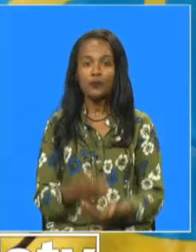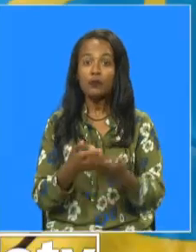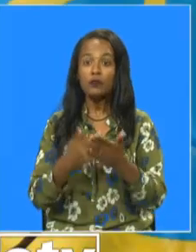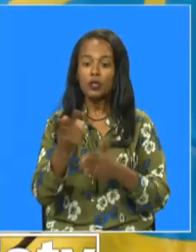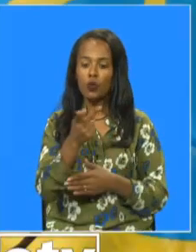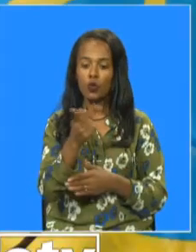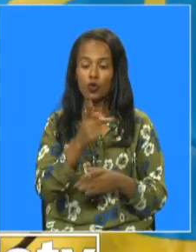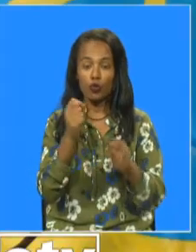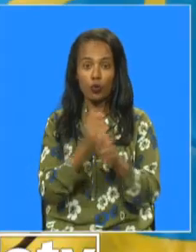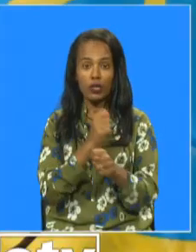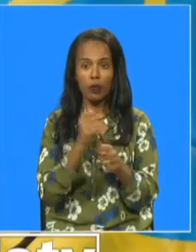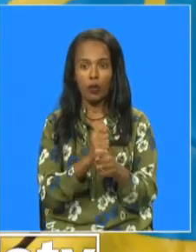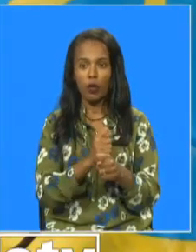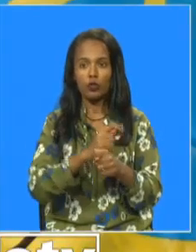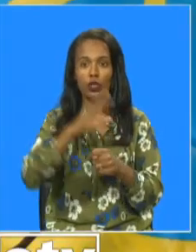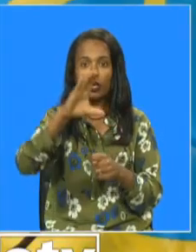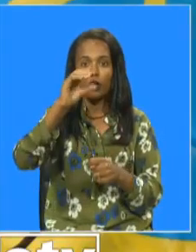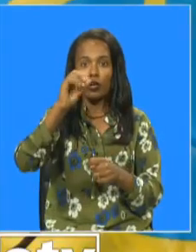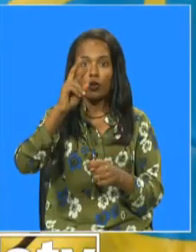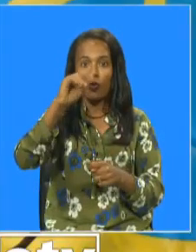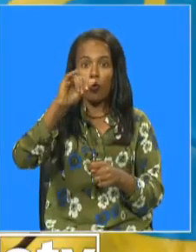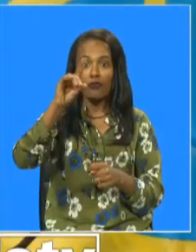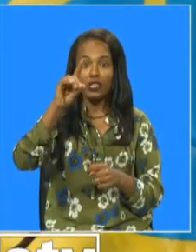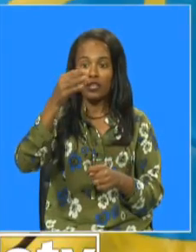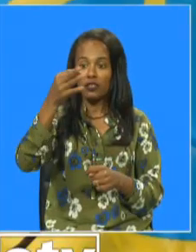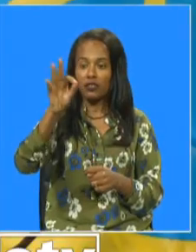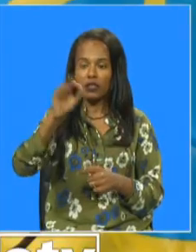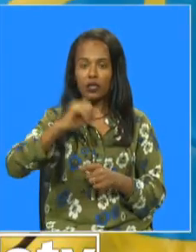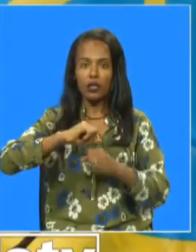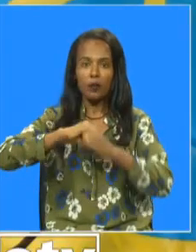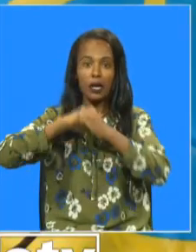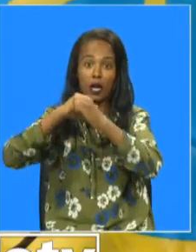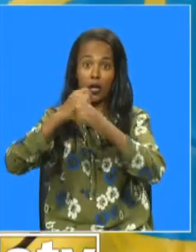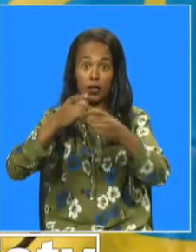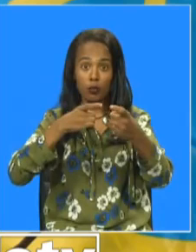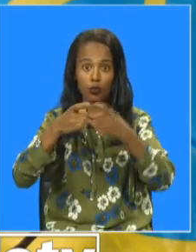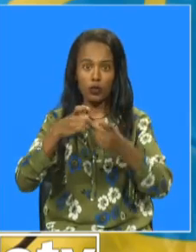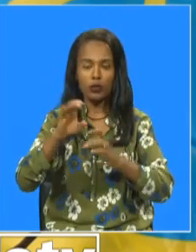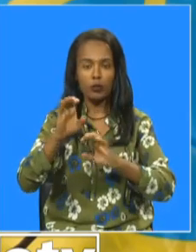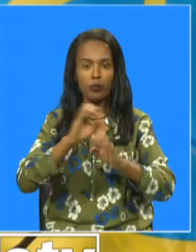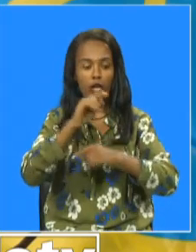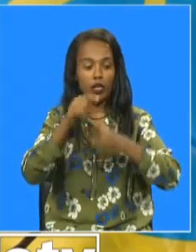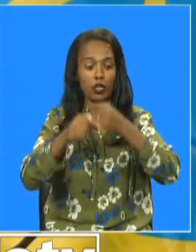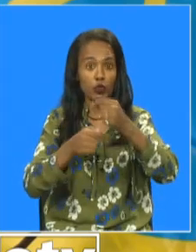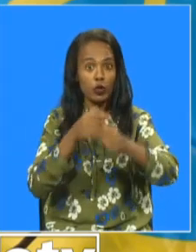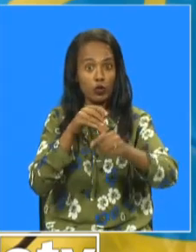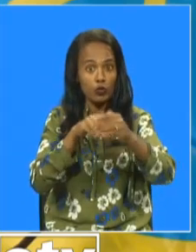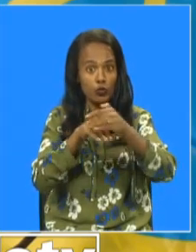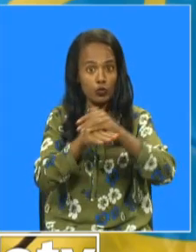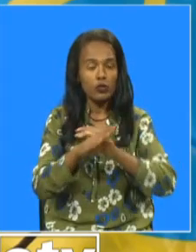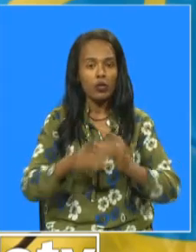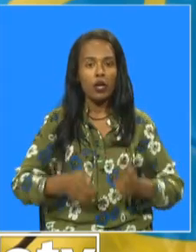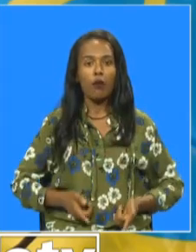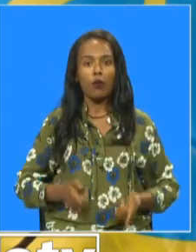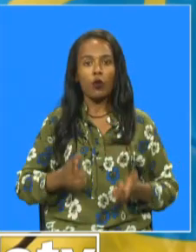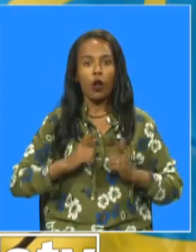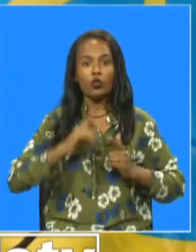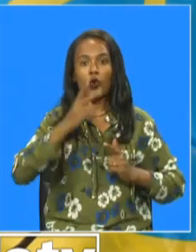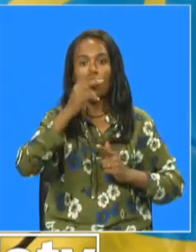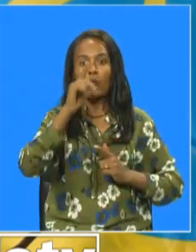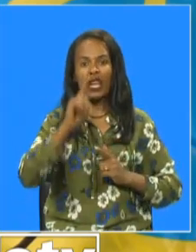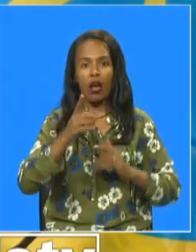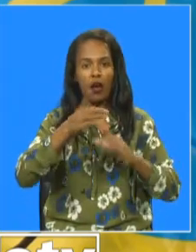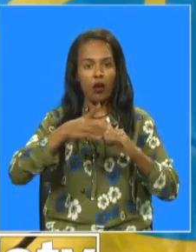ሁለቱ መተግበሪያዎች ኮቪድ-19ን ለመከላከልና ለመቆጣጠር በምናደርጋቸው ሂደቶች ውስጥ የሚኖራቸው ሚና